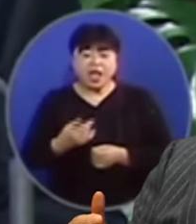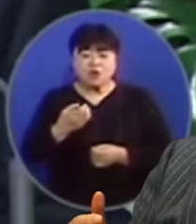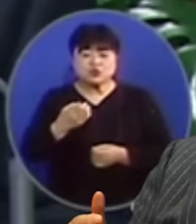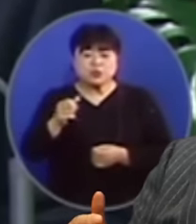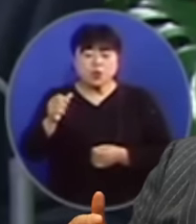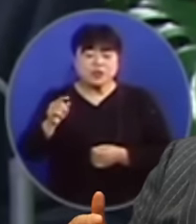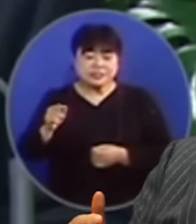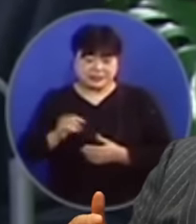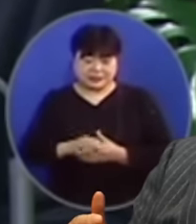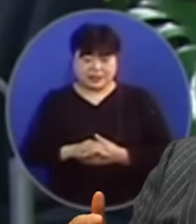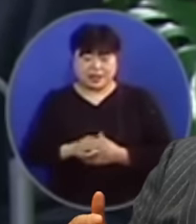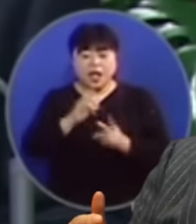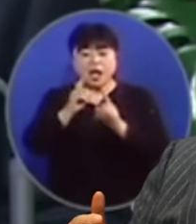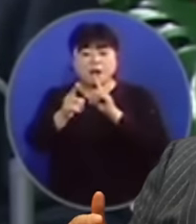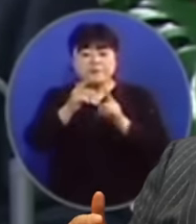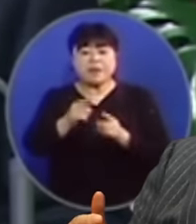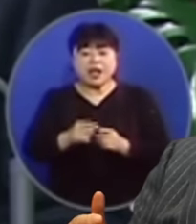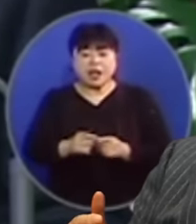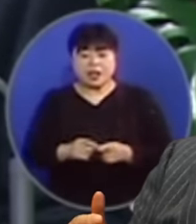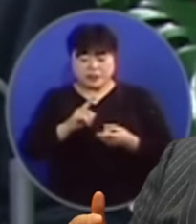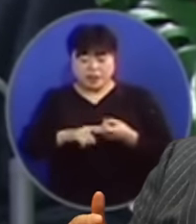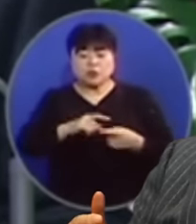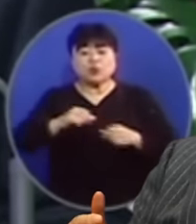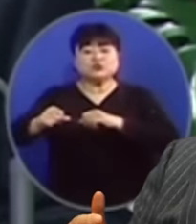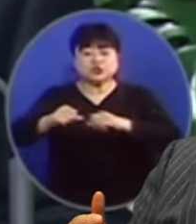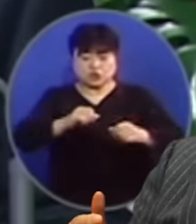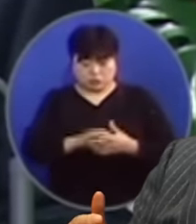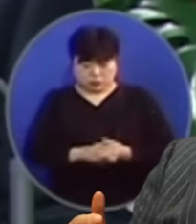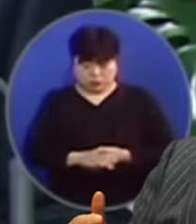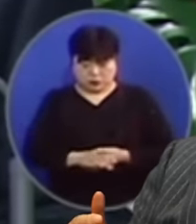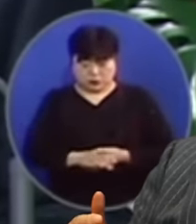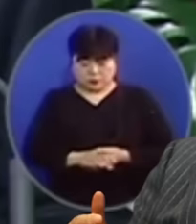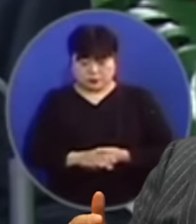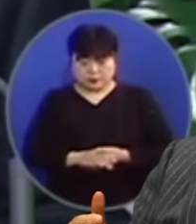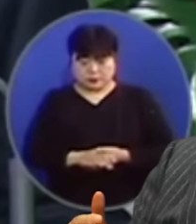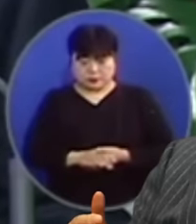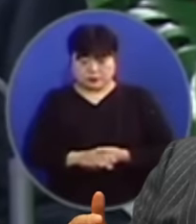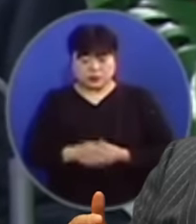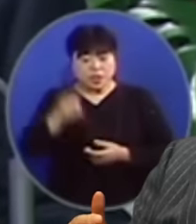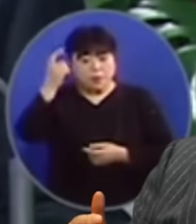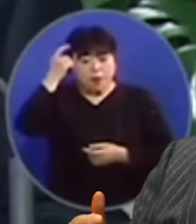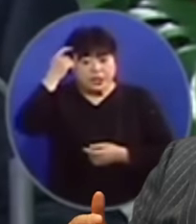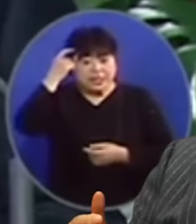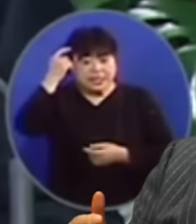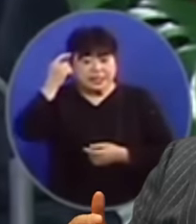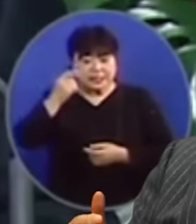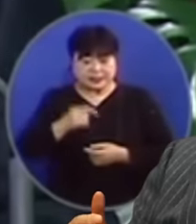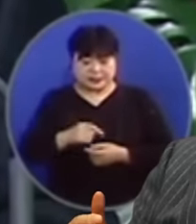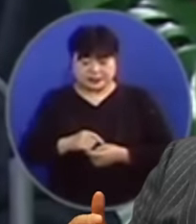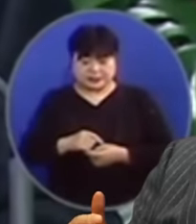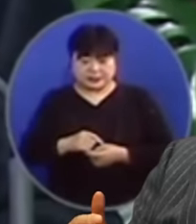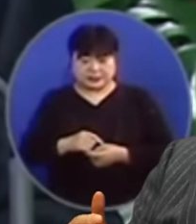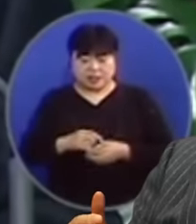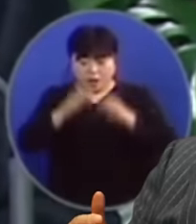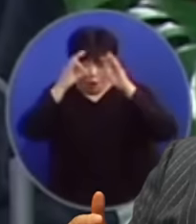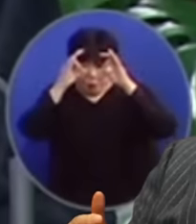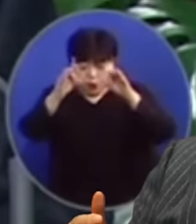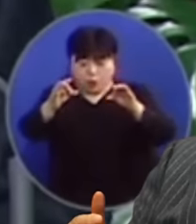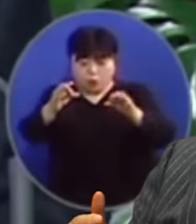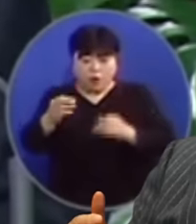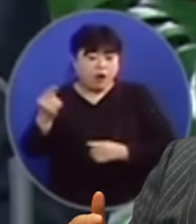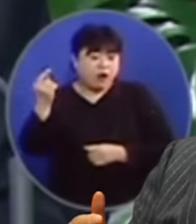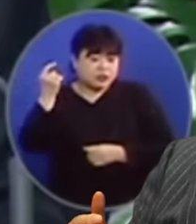95%가 말에 의해서 움직인답니다. 우리 두뇌. 우리 두뇌에 보는 신경도 있고,